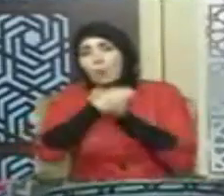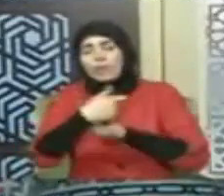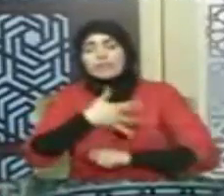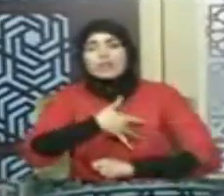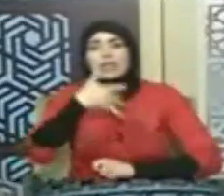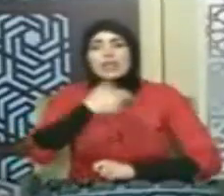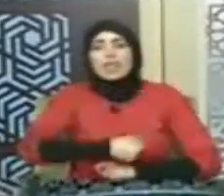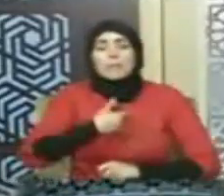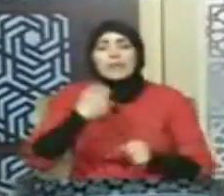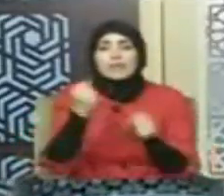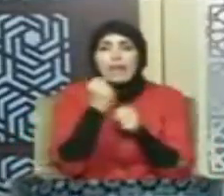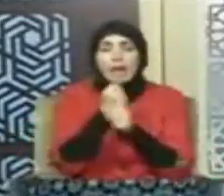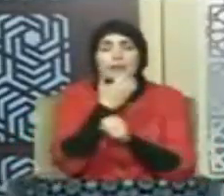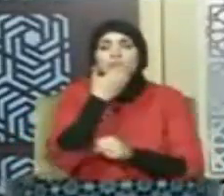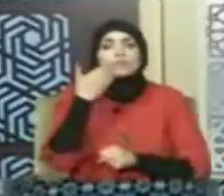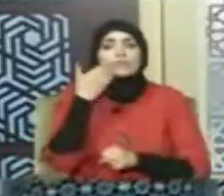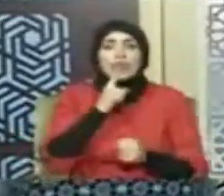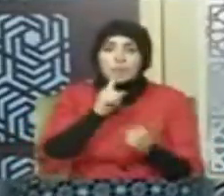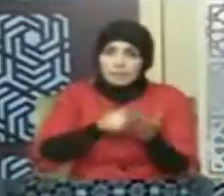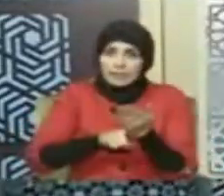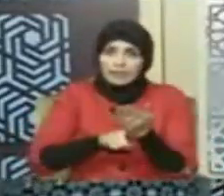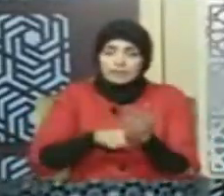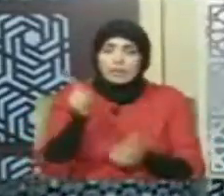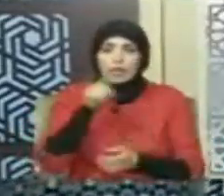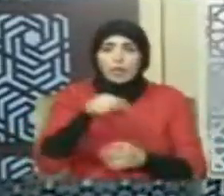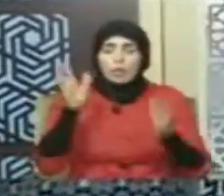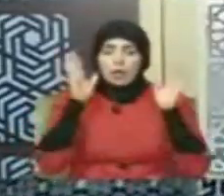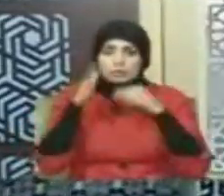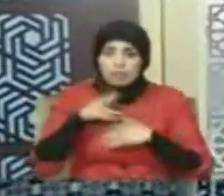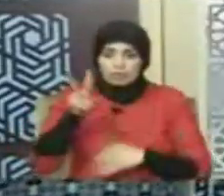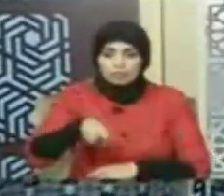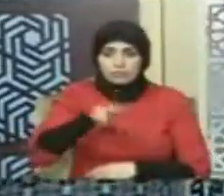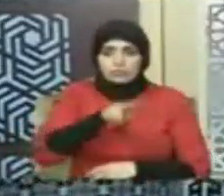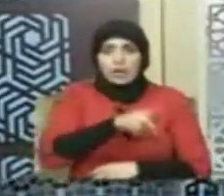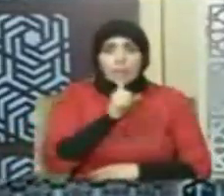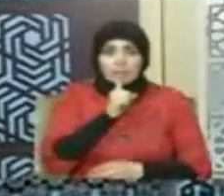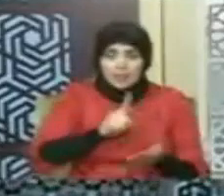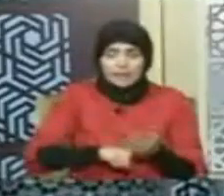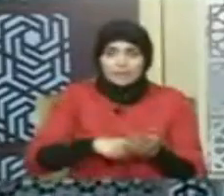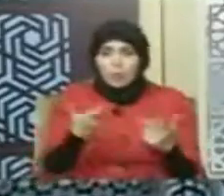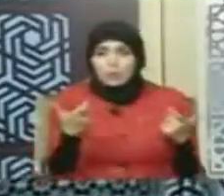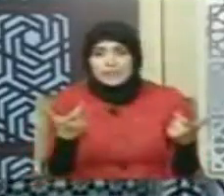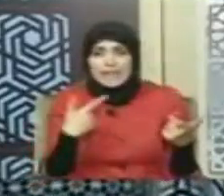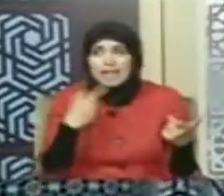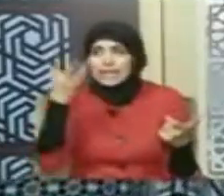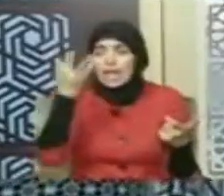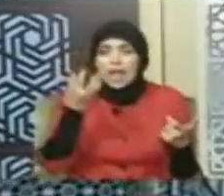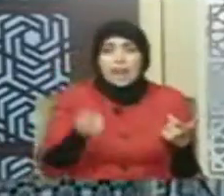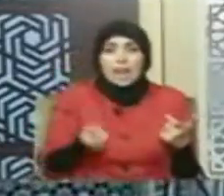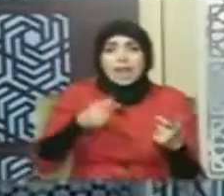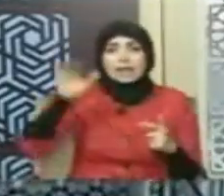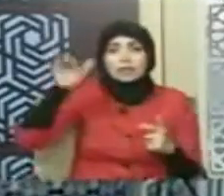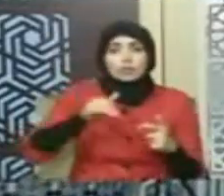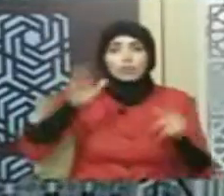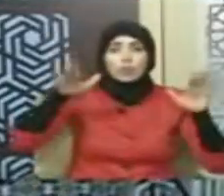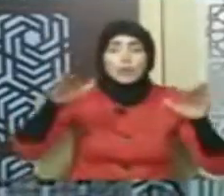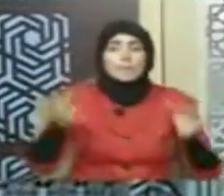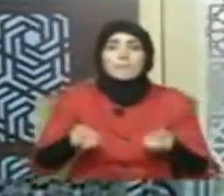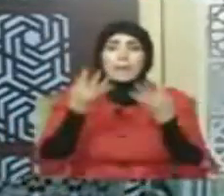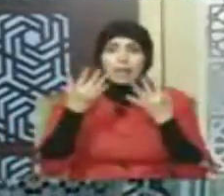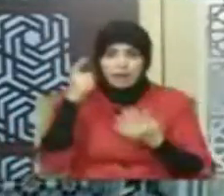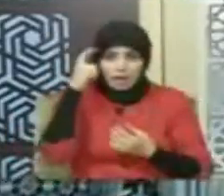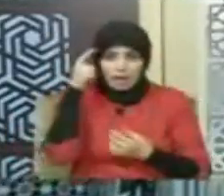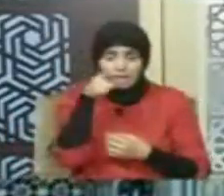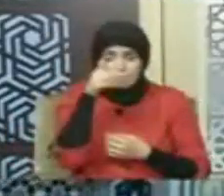صيام حقيقي وقيام حقيقي وتحري حقيقي لليلة القدر، فقد حققت معنى الإيمان. أما